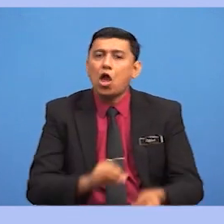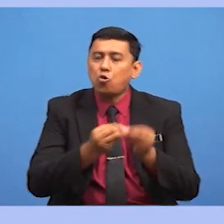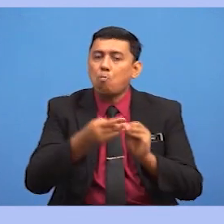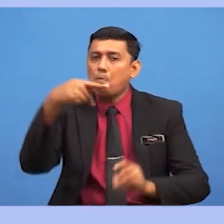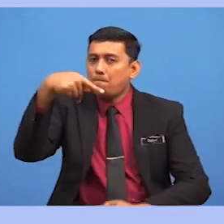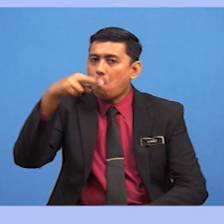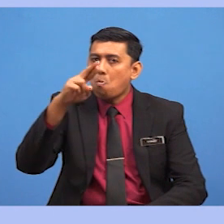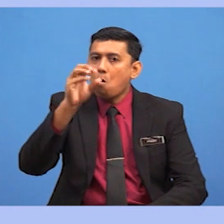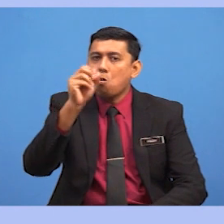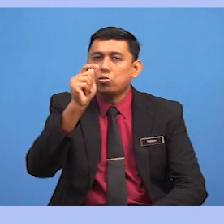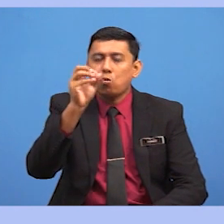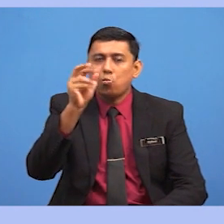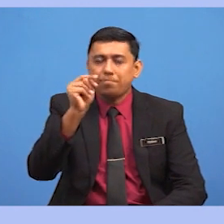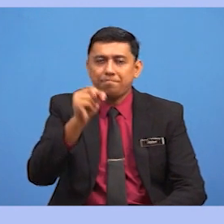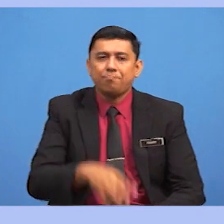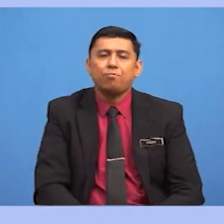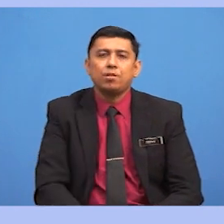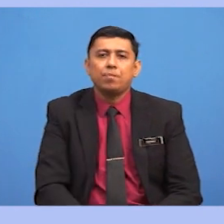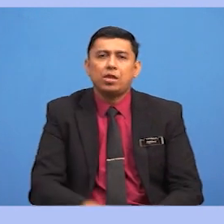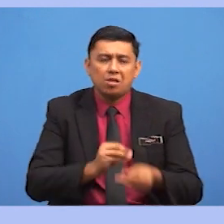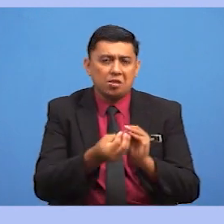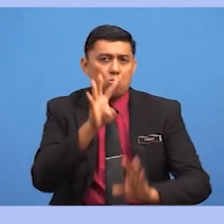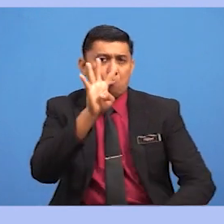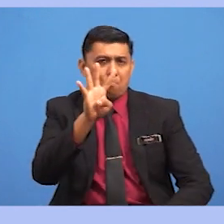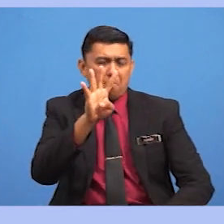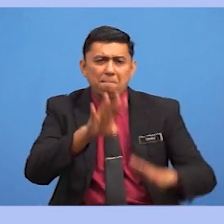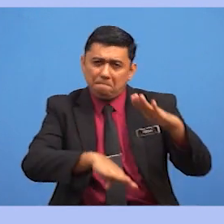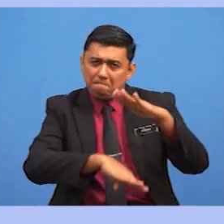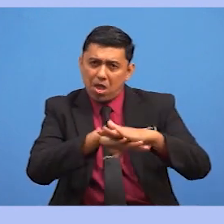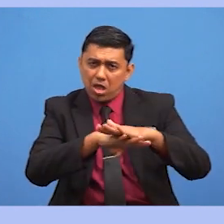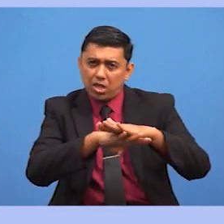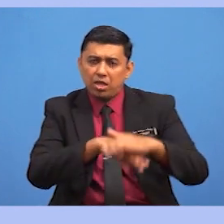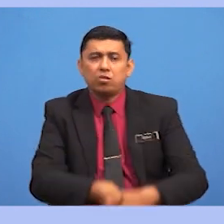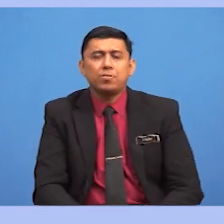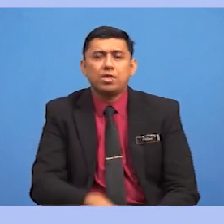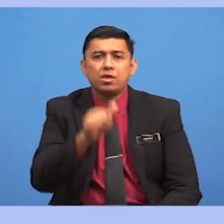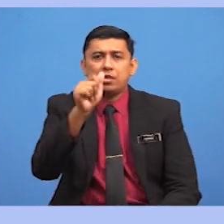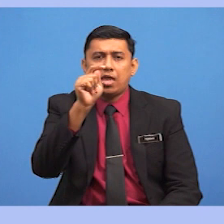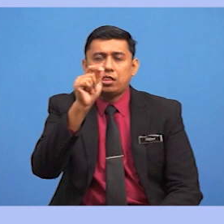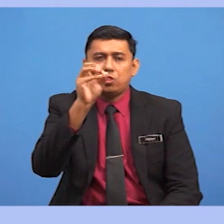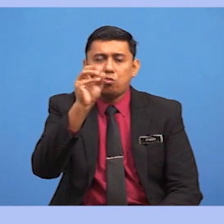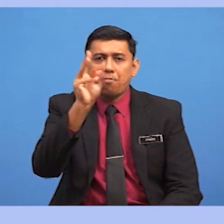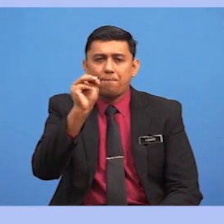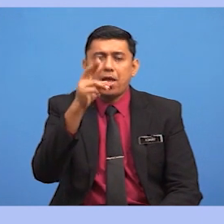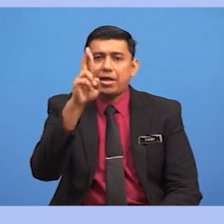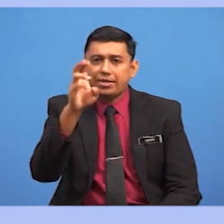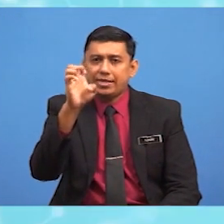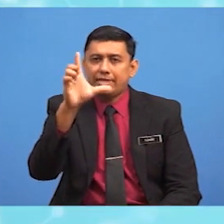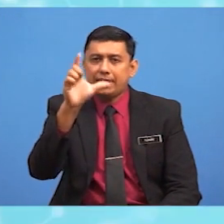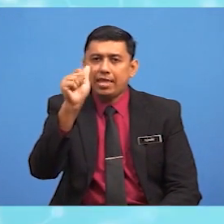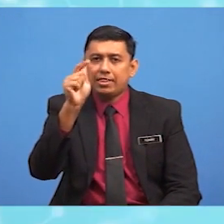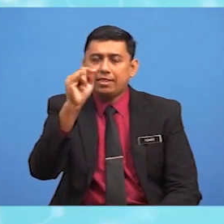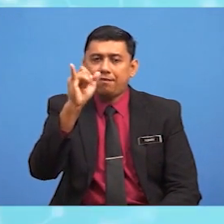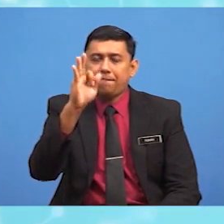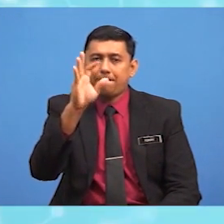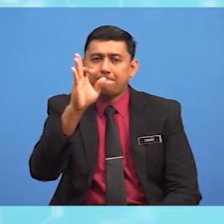proton, manakala nombor 4 di bahagian bawah adalah jisim atom relatif bagi helium. Mari